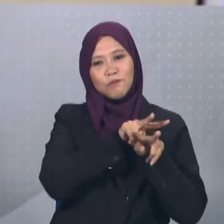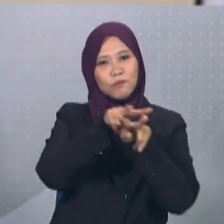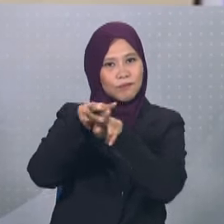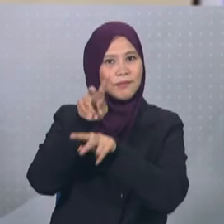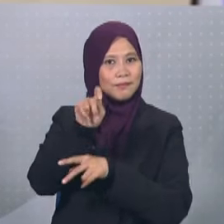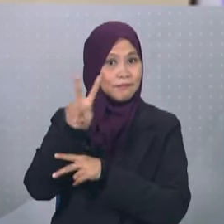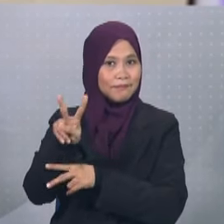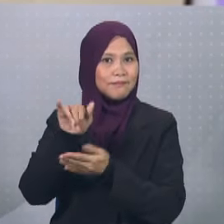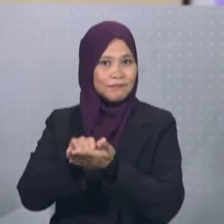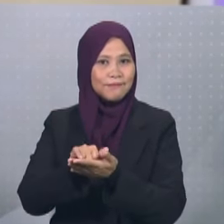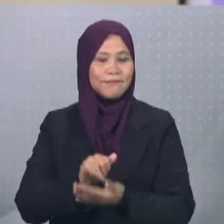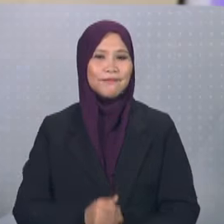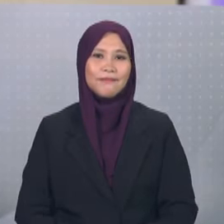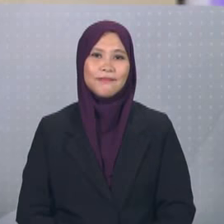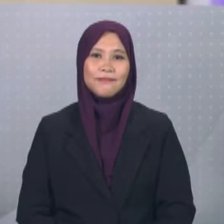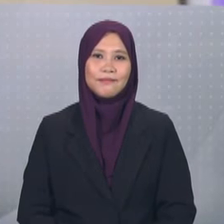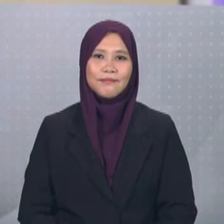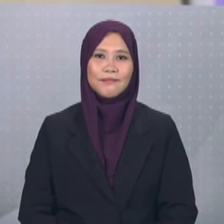berkenaan.